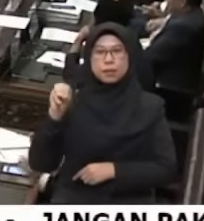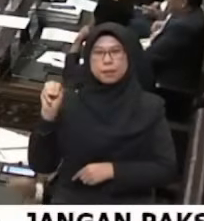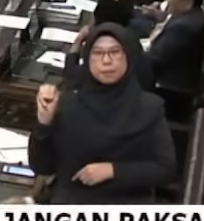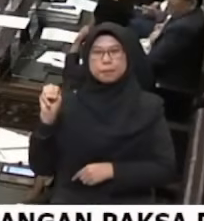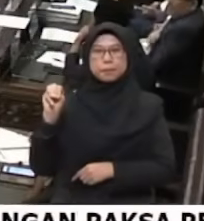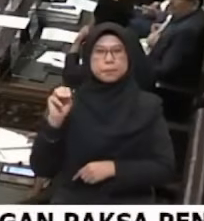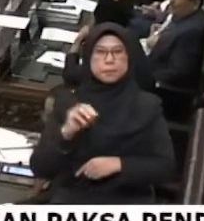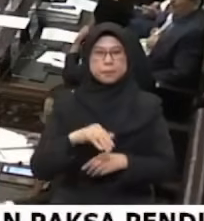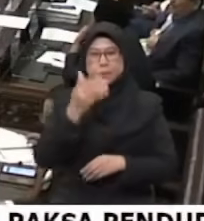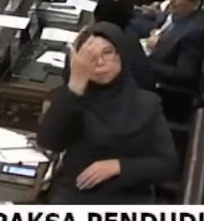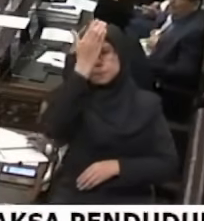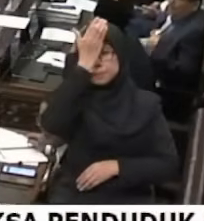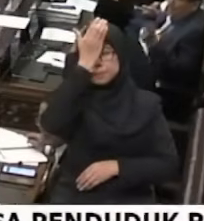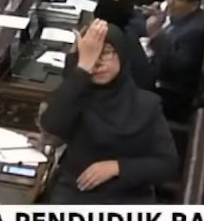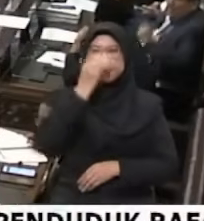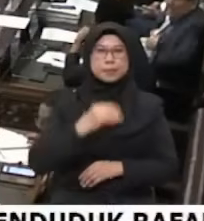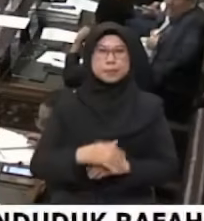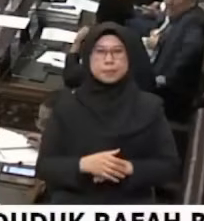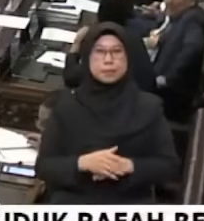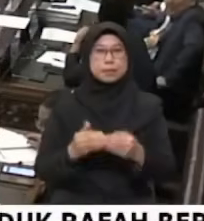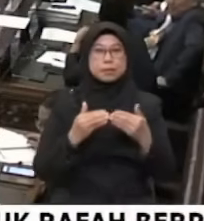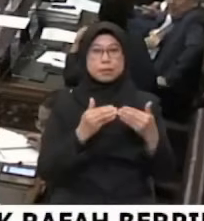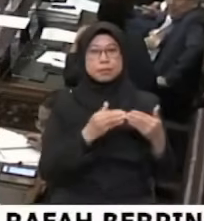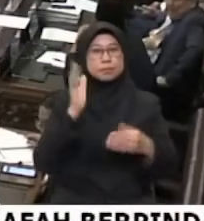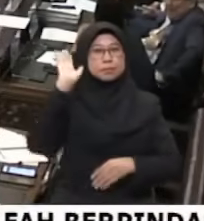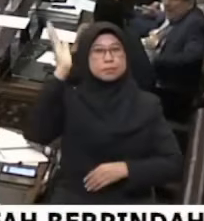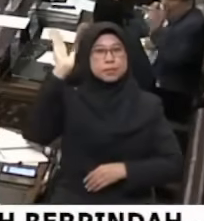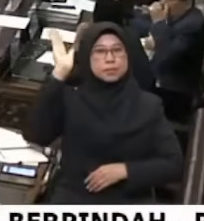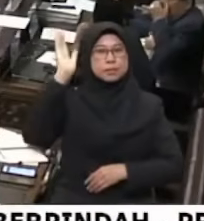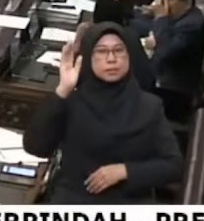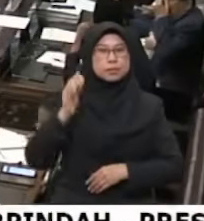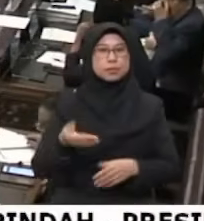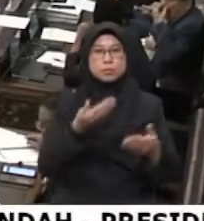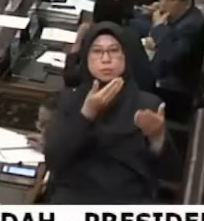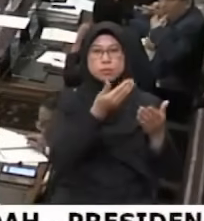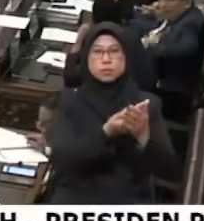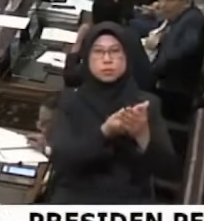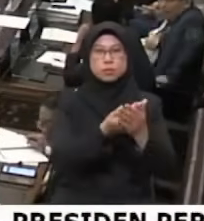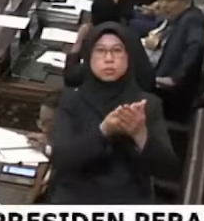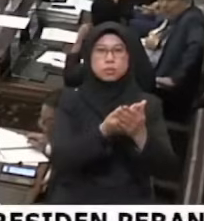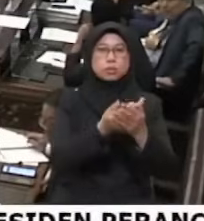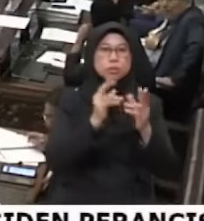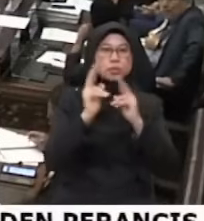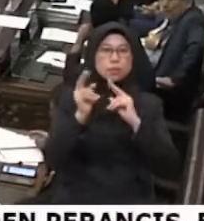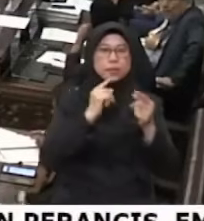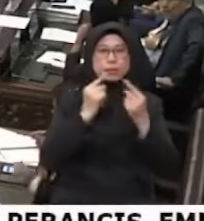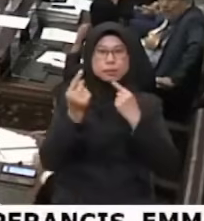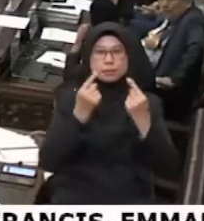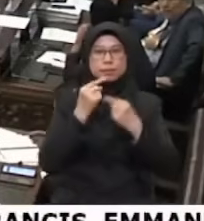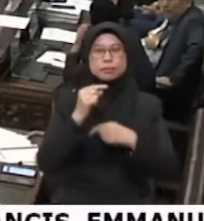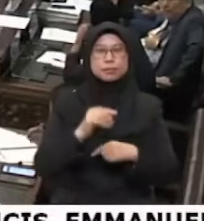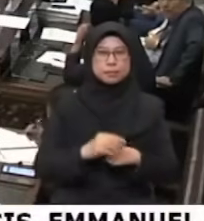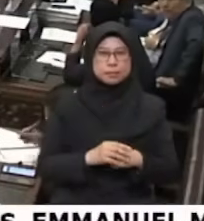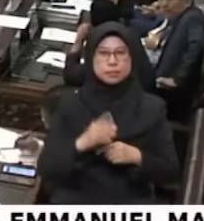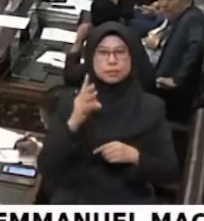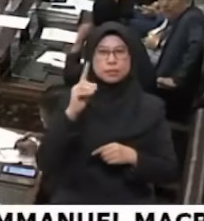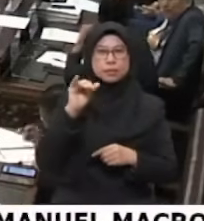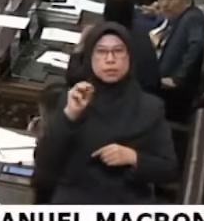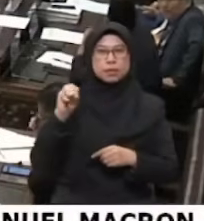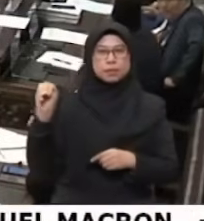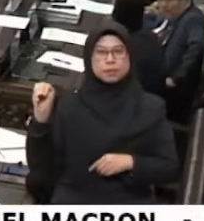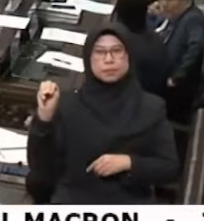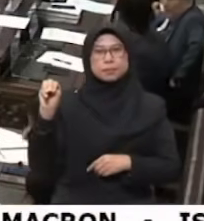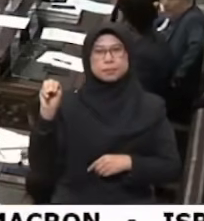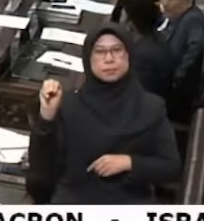Baginda yang di-pertuan agong menyambung semula perbahasan ke atas usul men kasih atas titah ke bawah duli Yang Maha Mulia seri